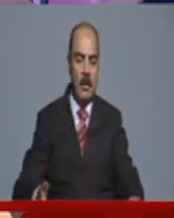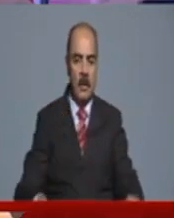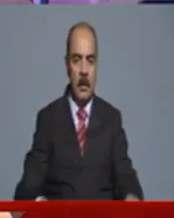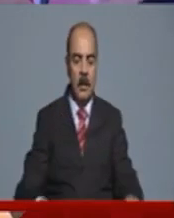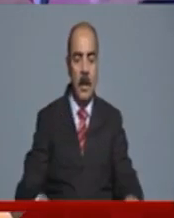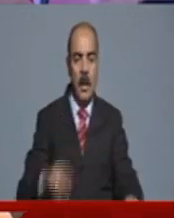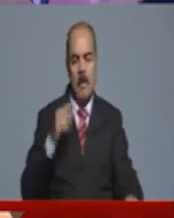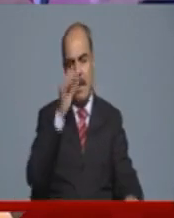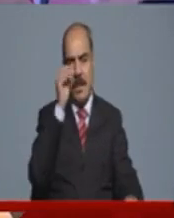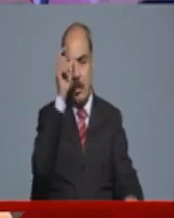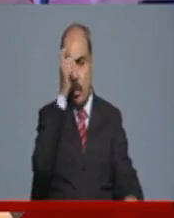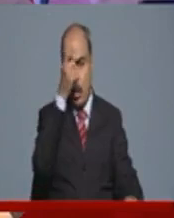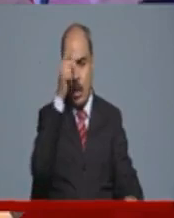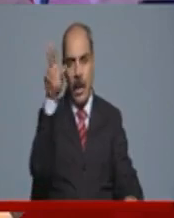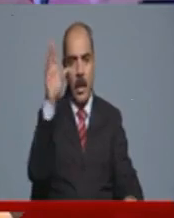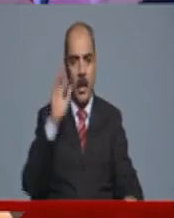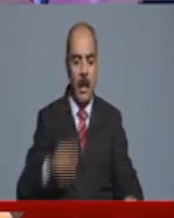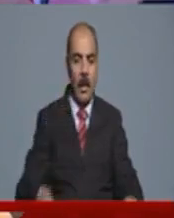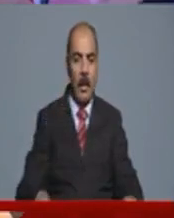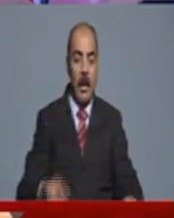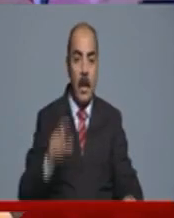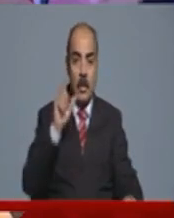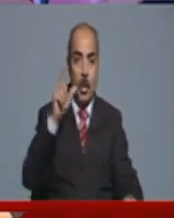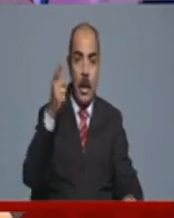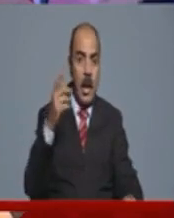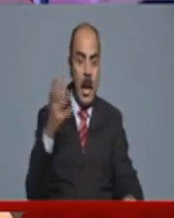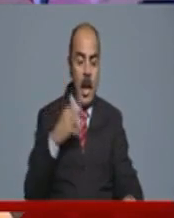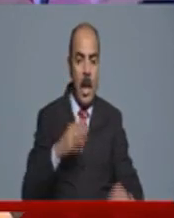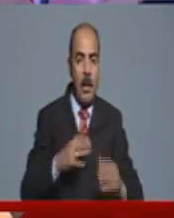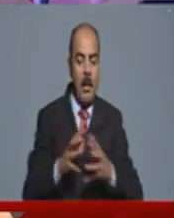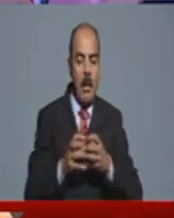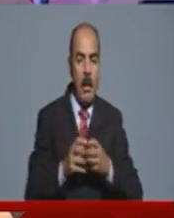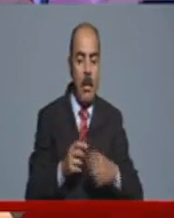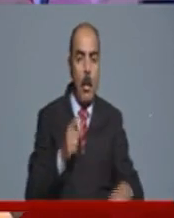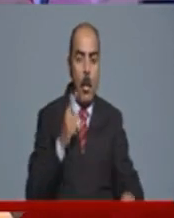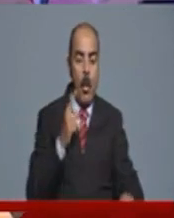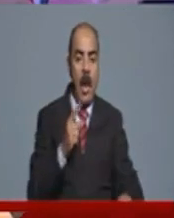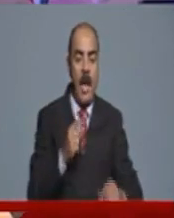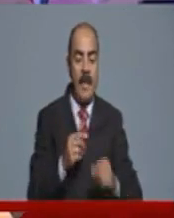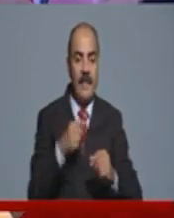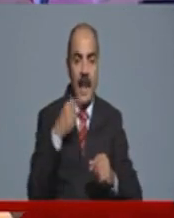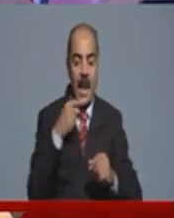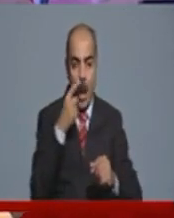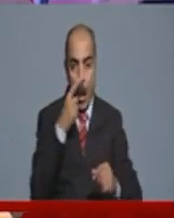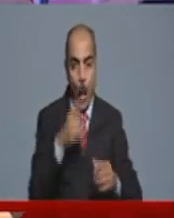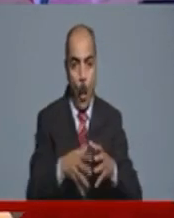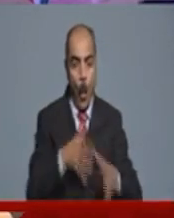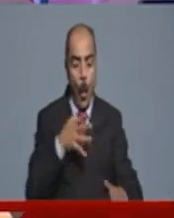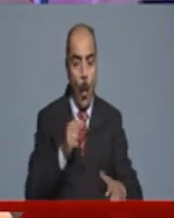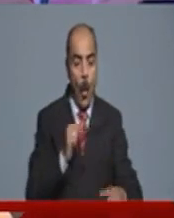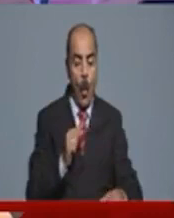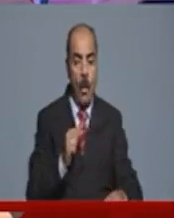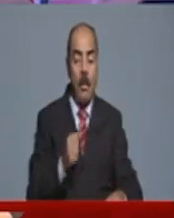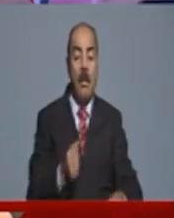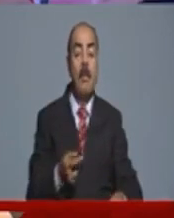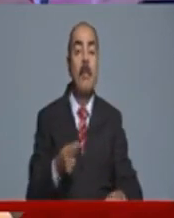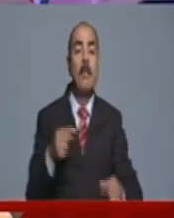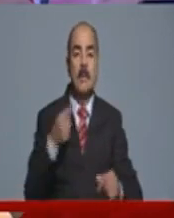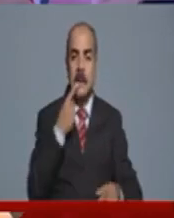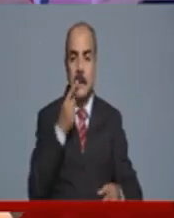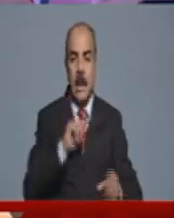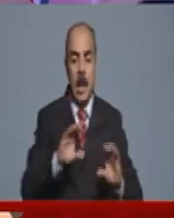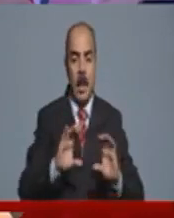مثلا، احنا بنتكلم هنا على تبقى 1.3 تريليون جنيه